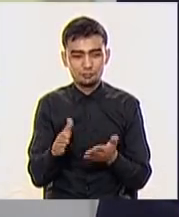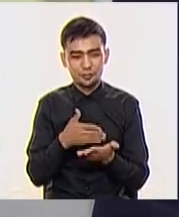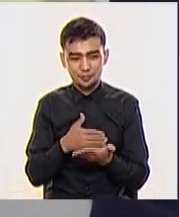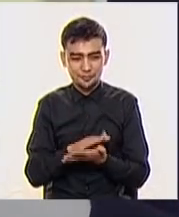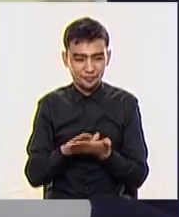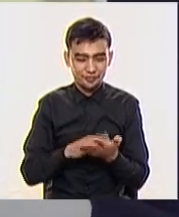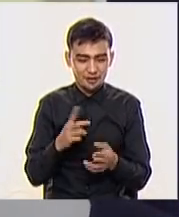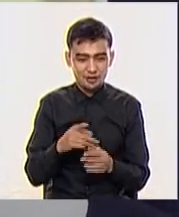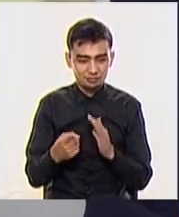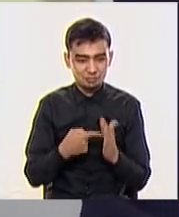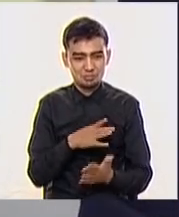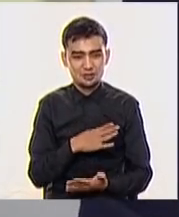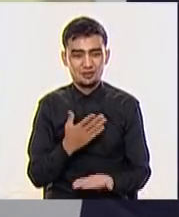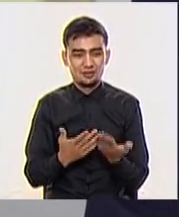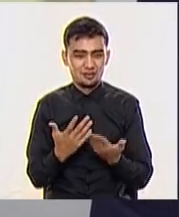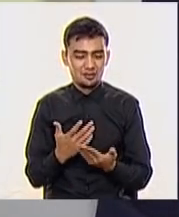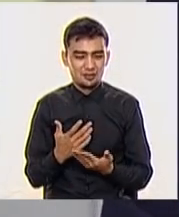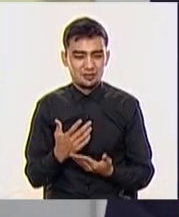жаңағы